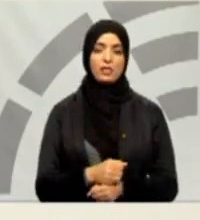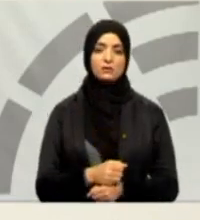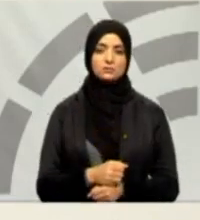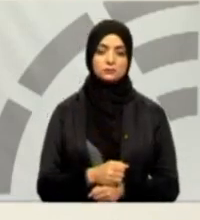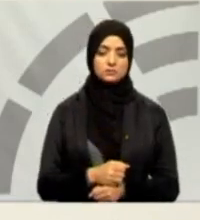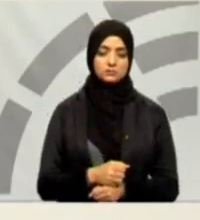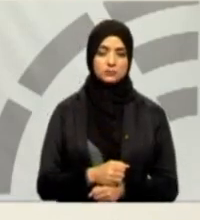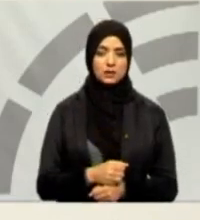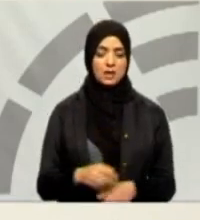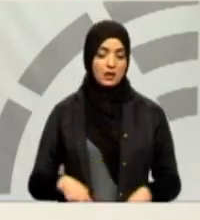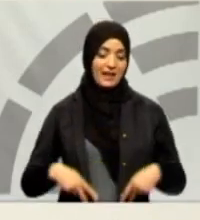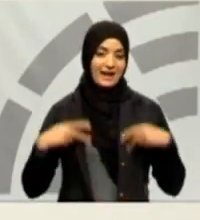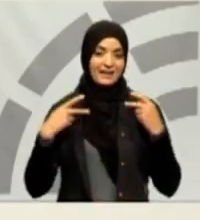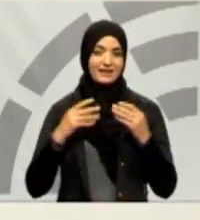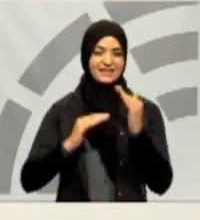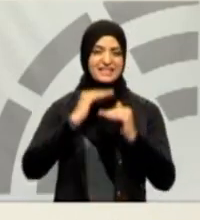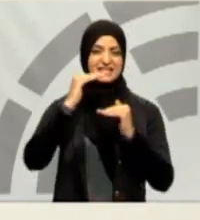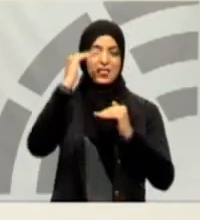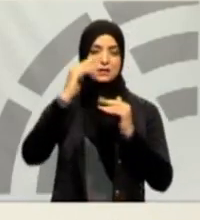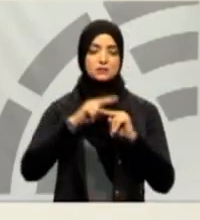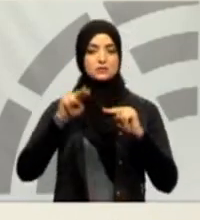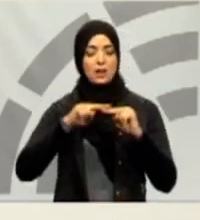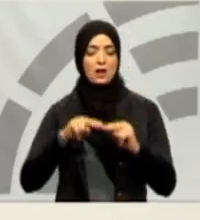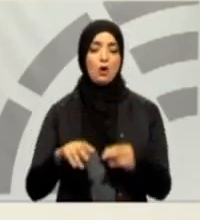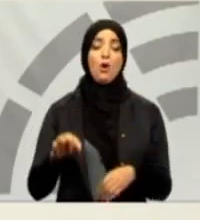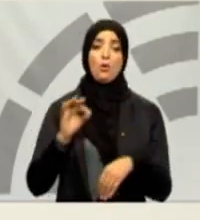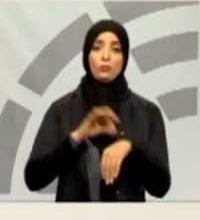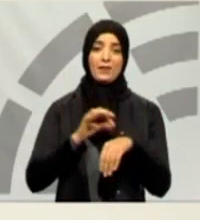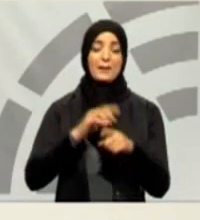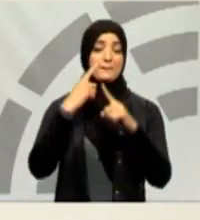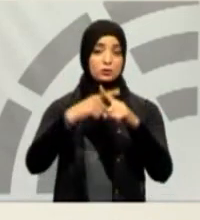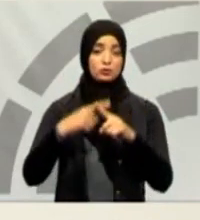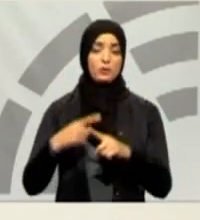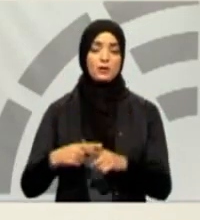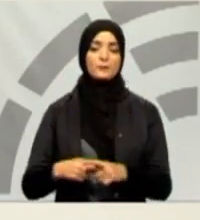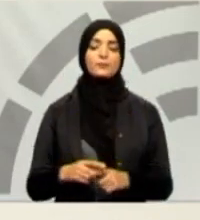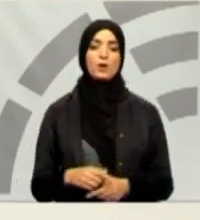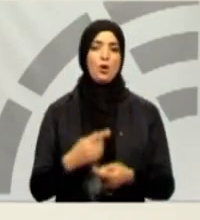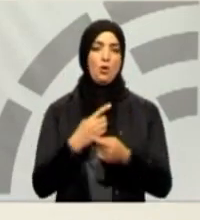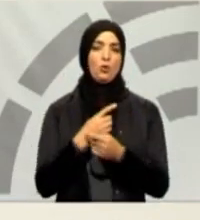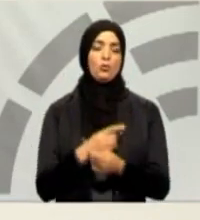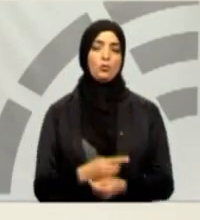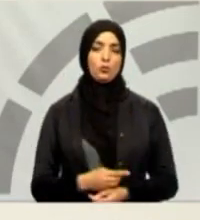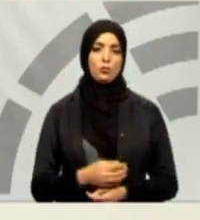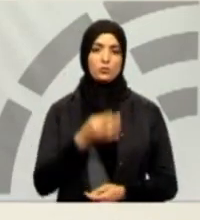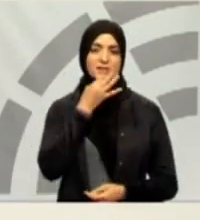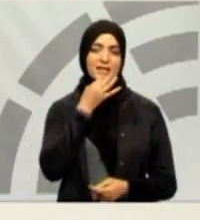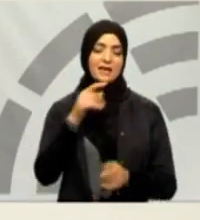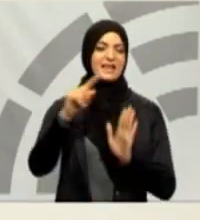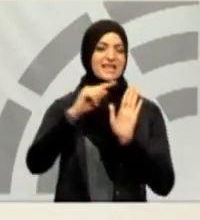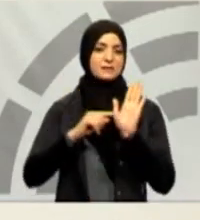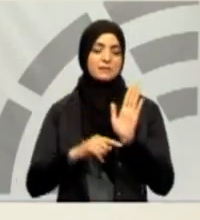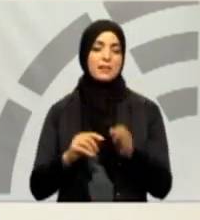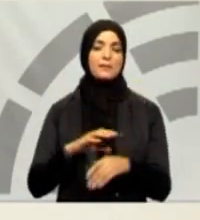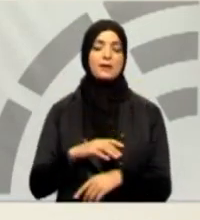شروط الحياه الكريمه وفي مجابهه الجوائح والامراض وفي التصدي لكل الذين يعتقدون انهم فوق